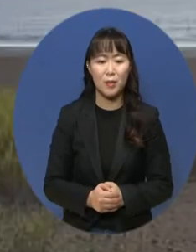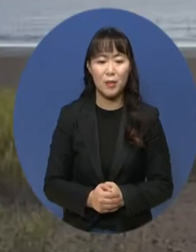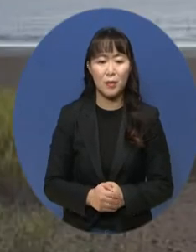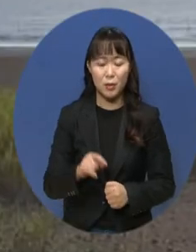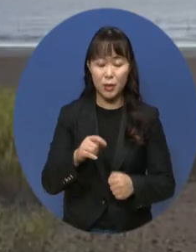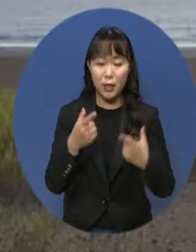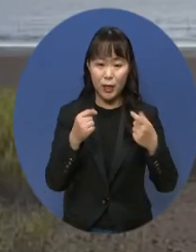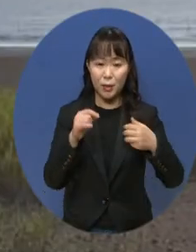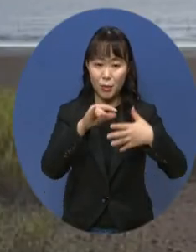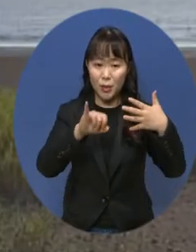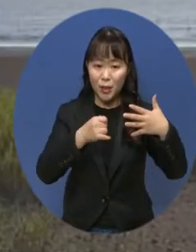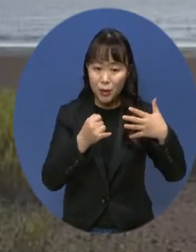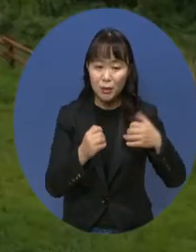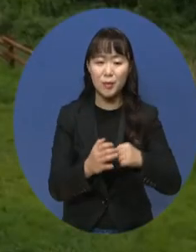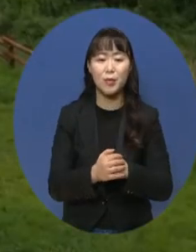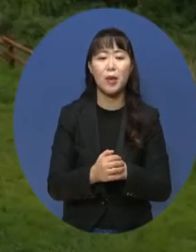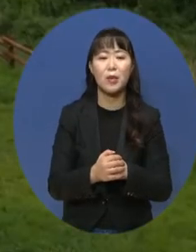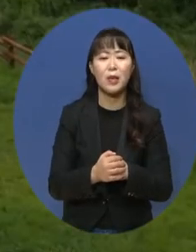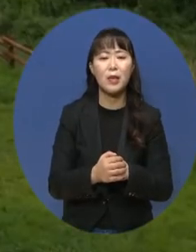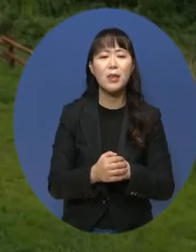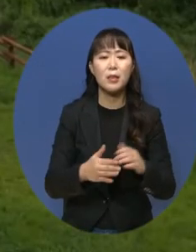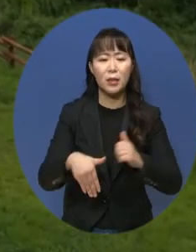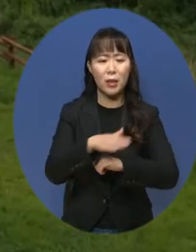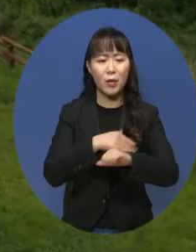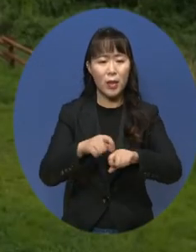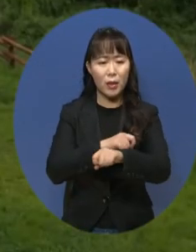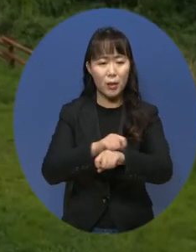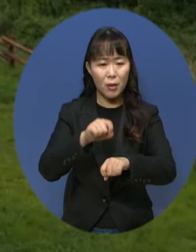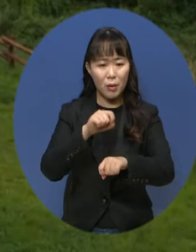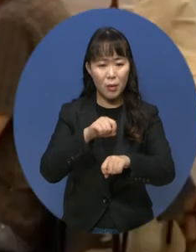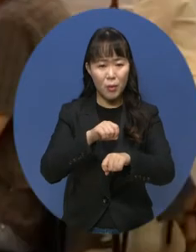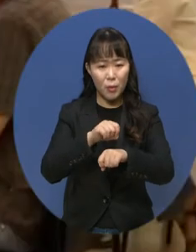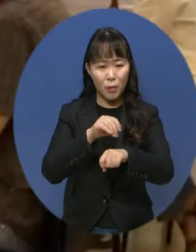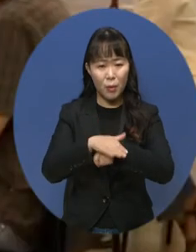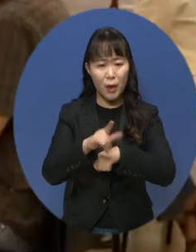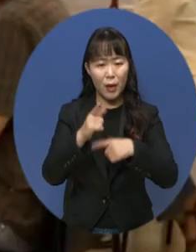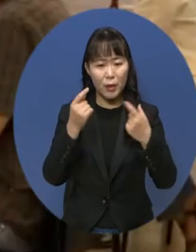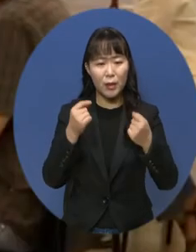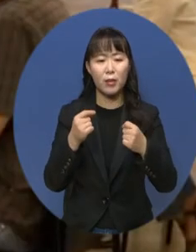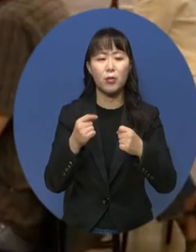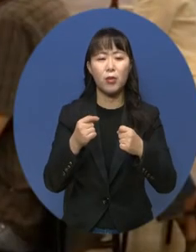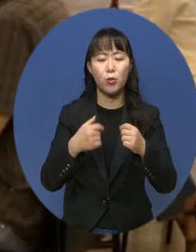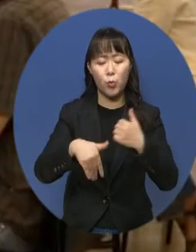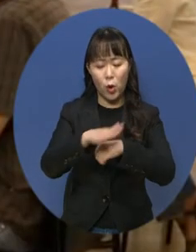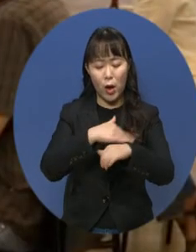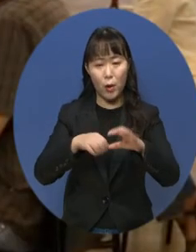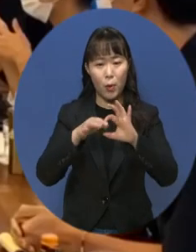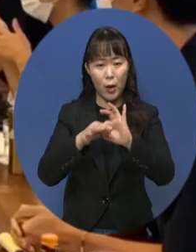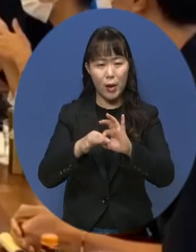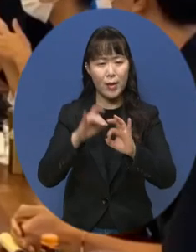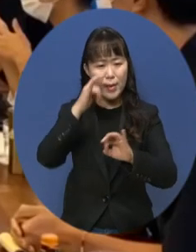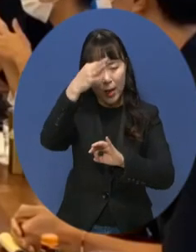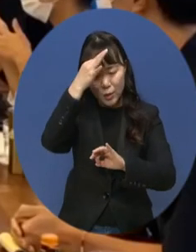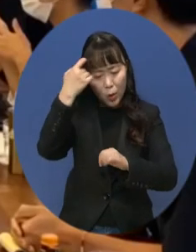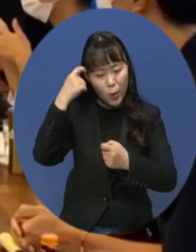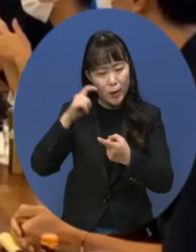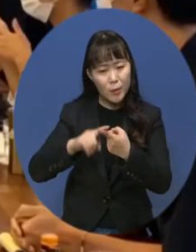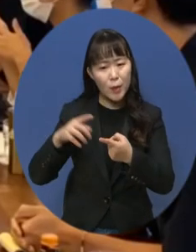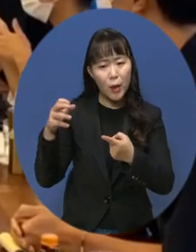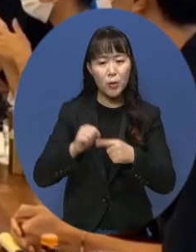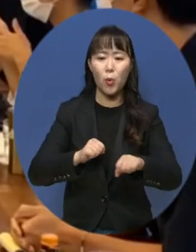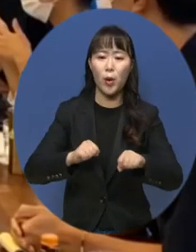순천창작예술촌 레지던시 프로젝트는 생태특화 에코아트 레지던시로 생태환경에 대한 예술적 관심을